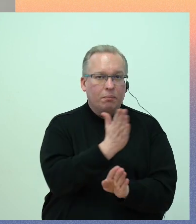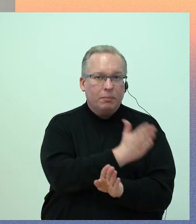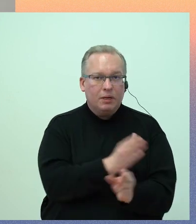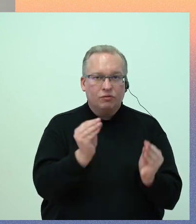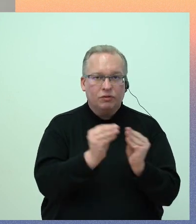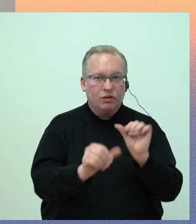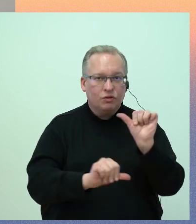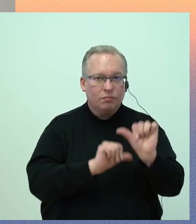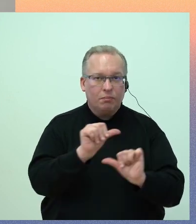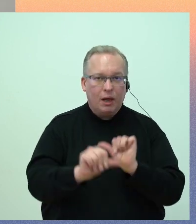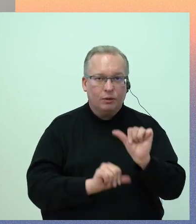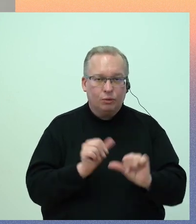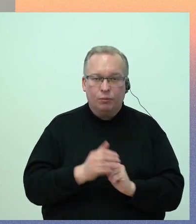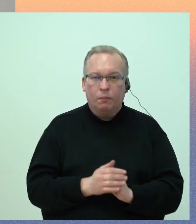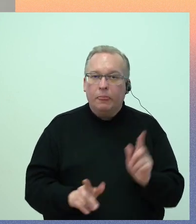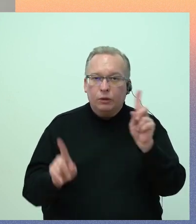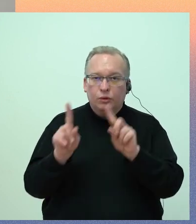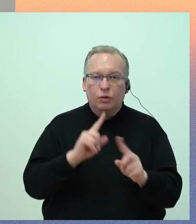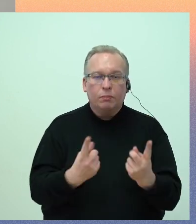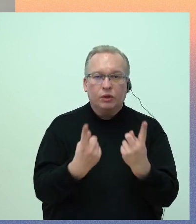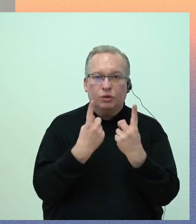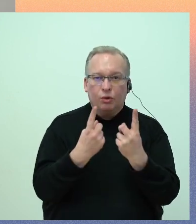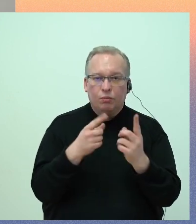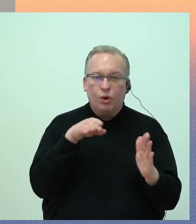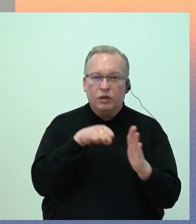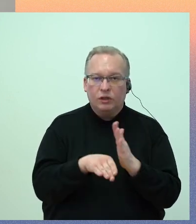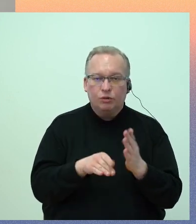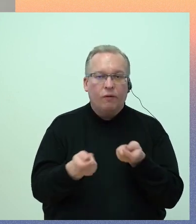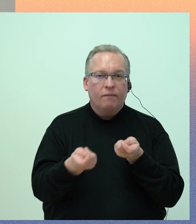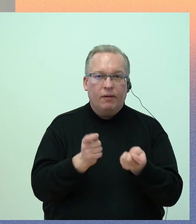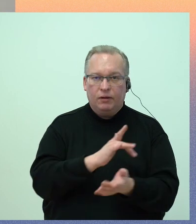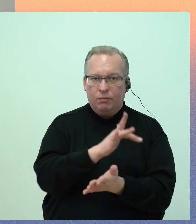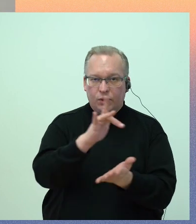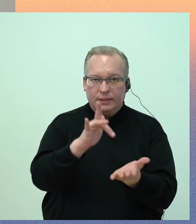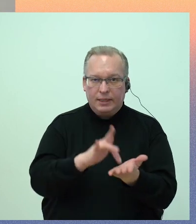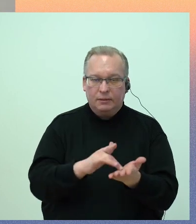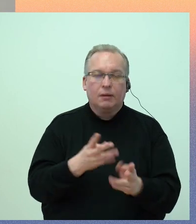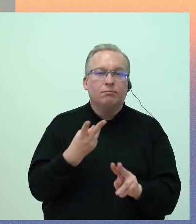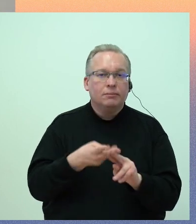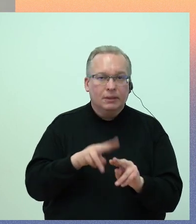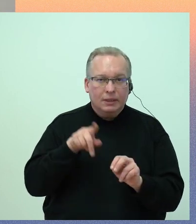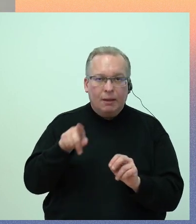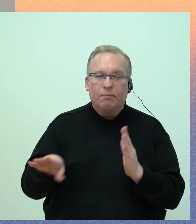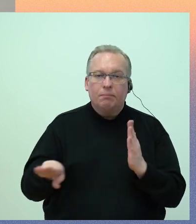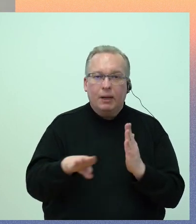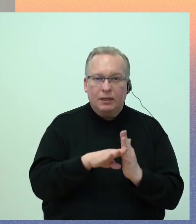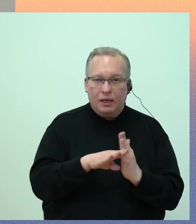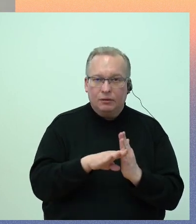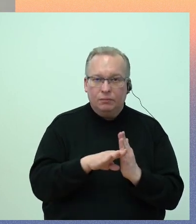10 metų sukūrėme saugumo ir krizių valdymo centrą tam, kad